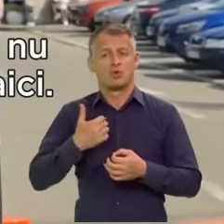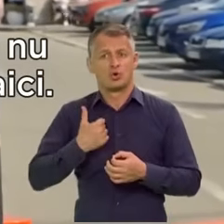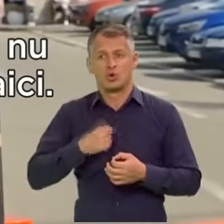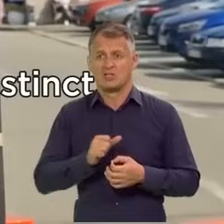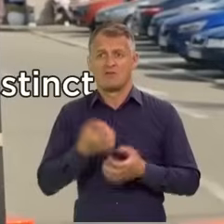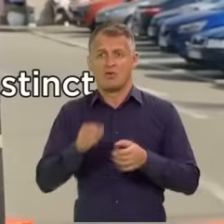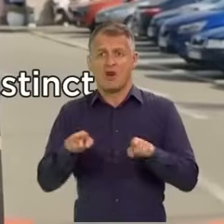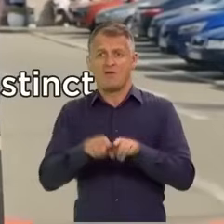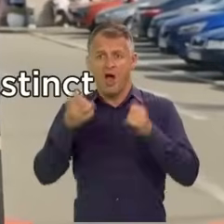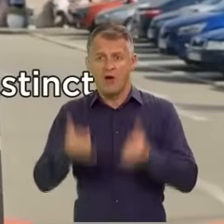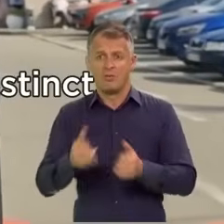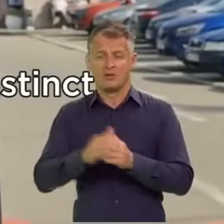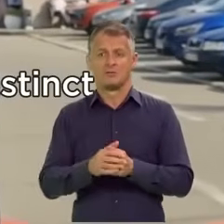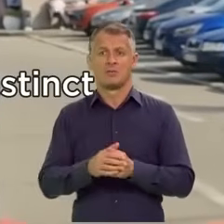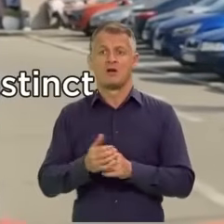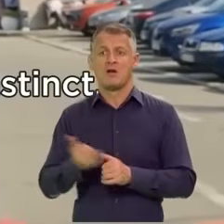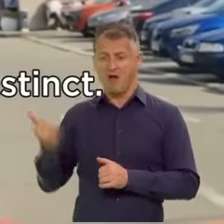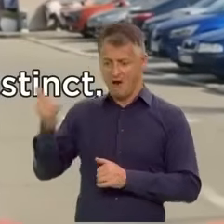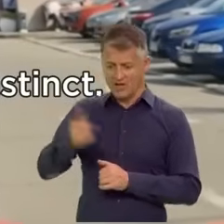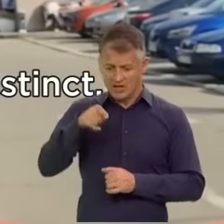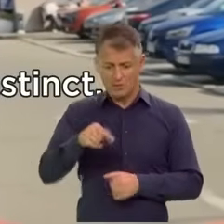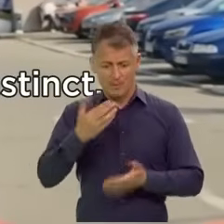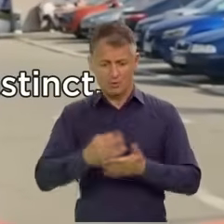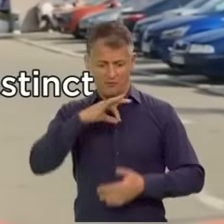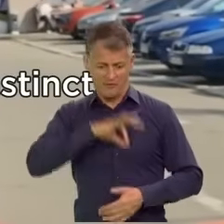vreodată. Dar am venit pentru fetița mea